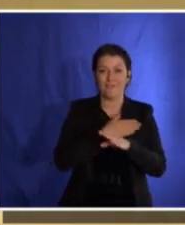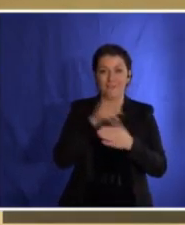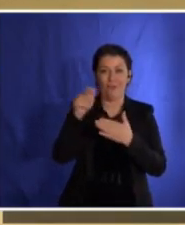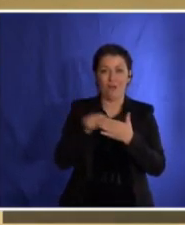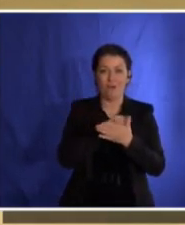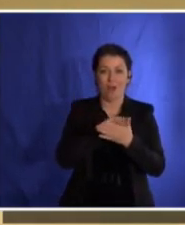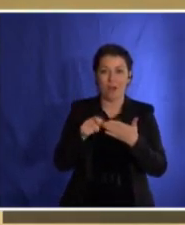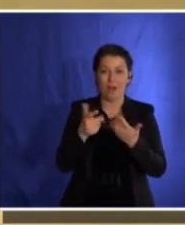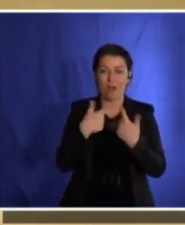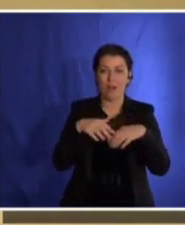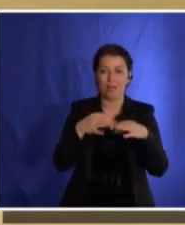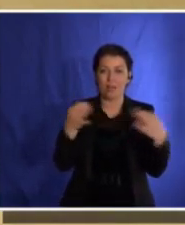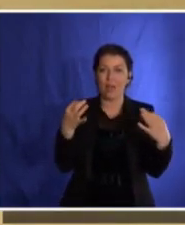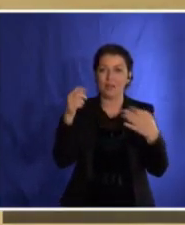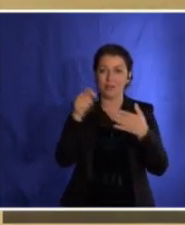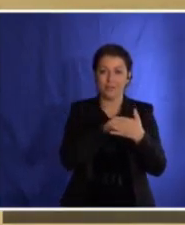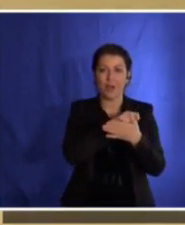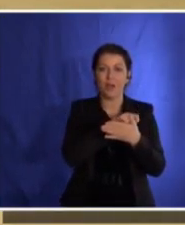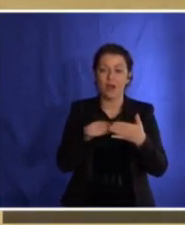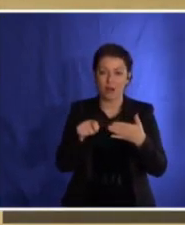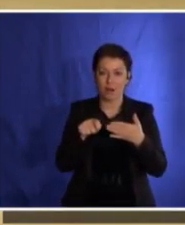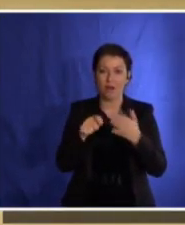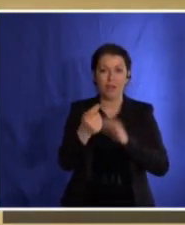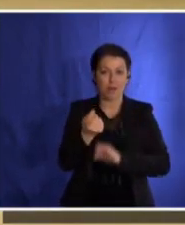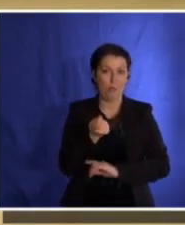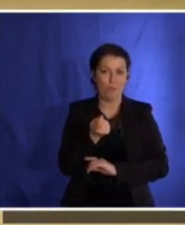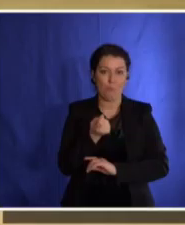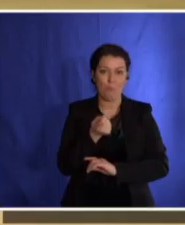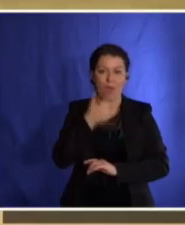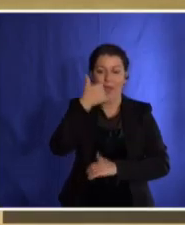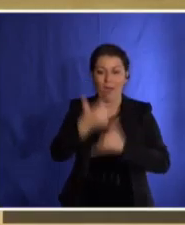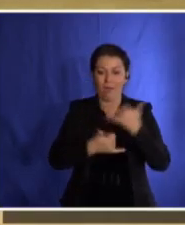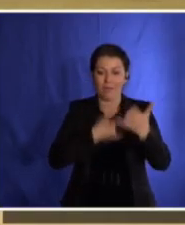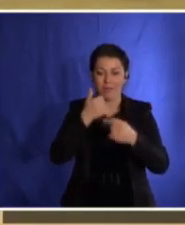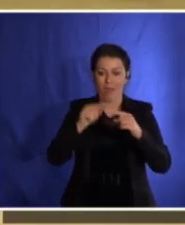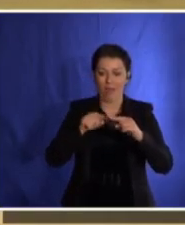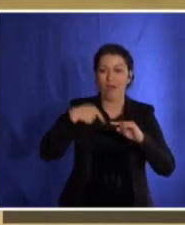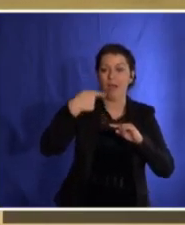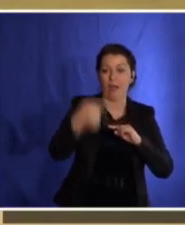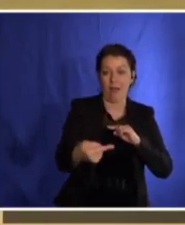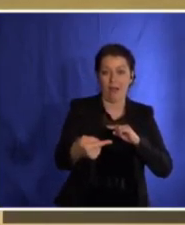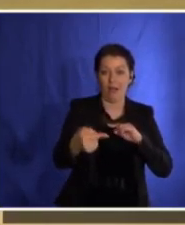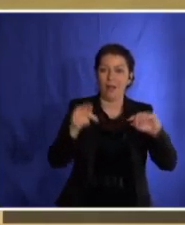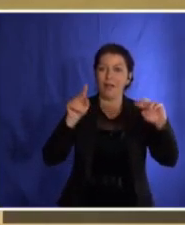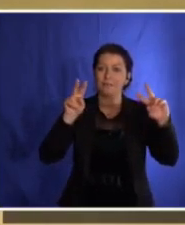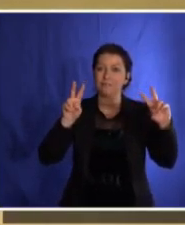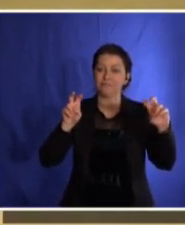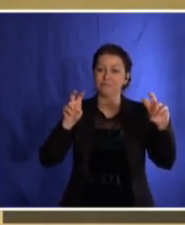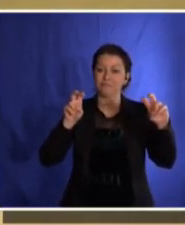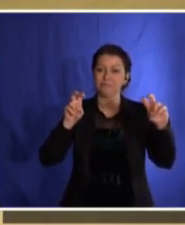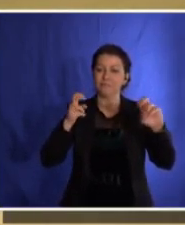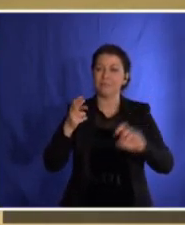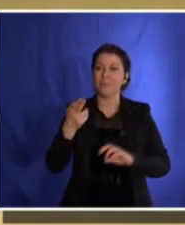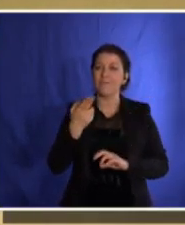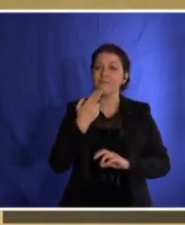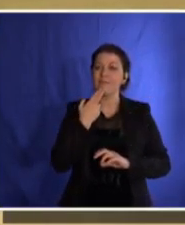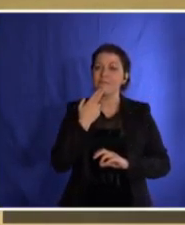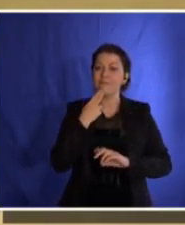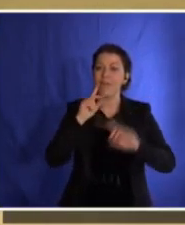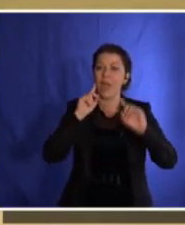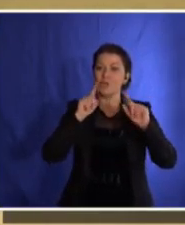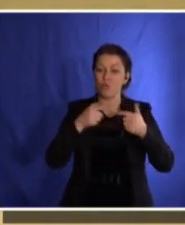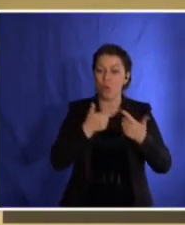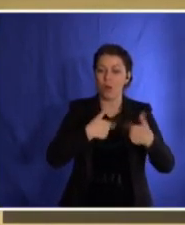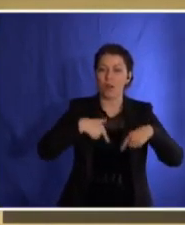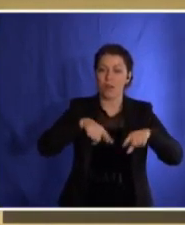der Landtagswahl. In einem Jahr geht es um die Frage, wer soll unser Land in dieser